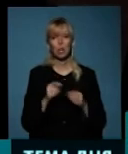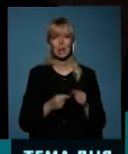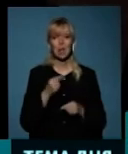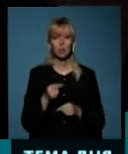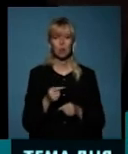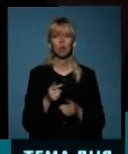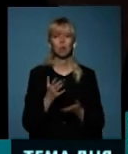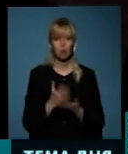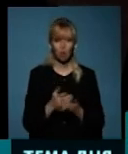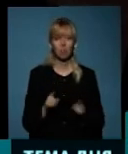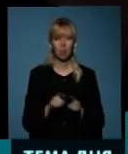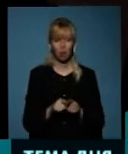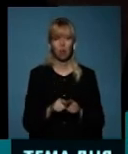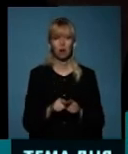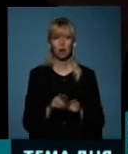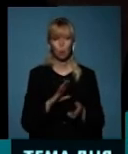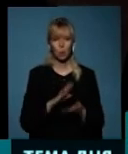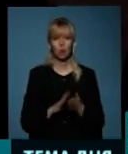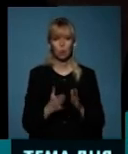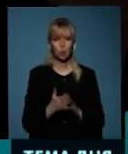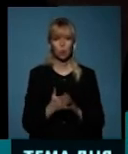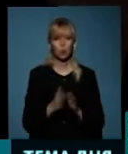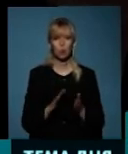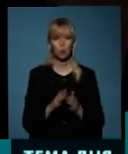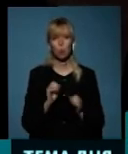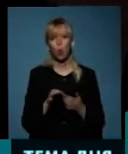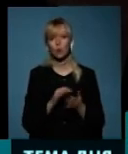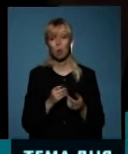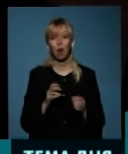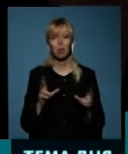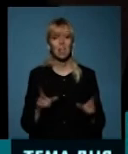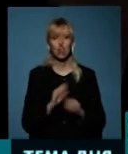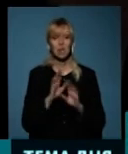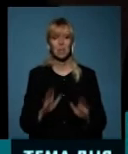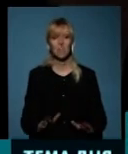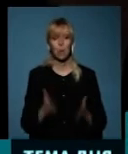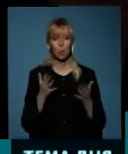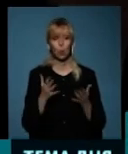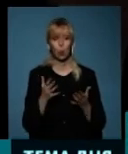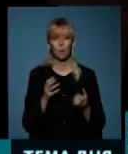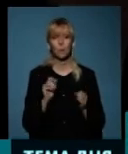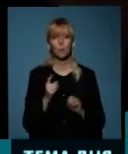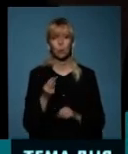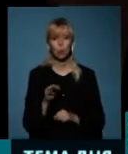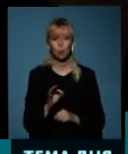Да, мало місця така дорожньо-транспортна пригода. Можемо розцінювати як і нещасний випадок, тому що